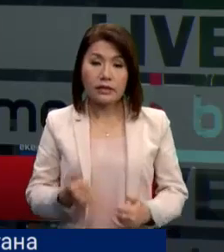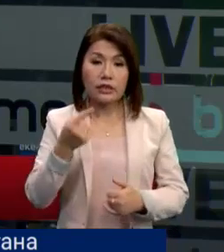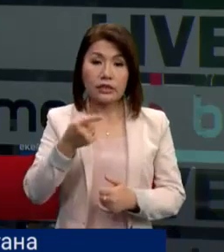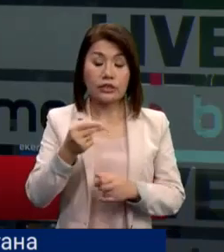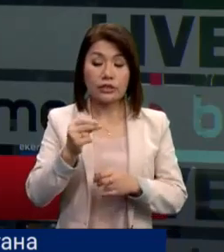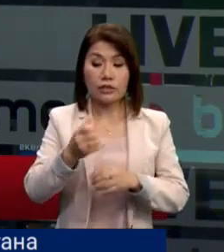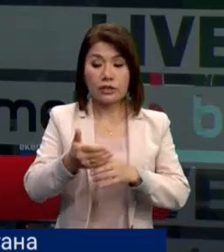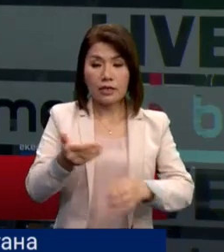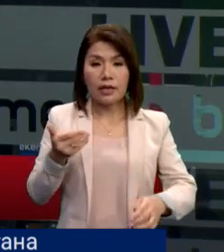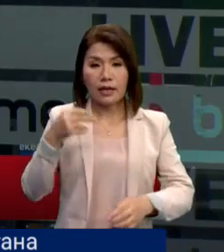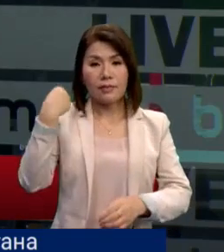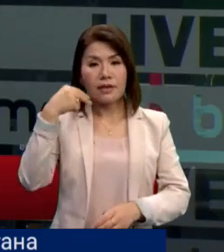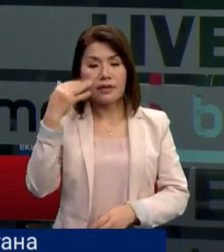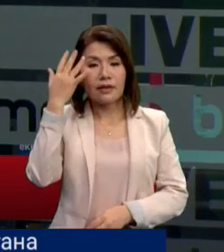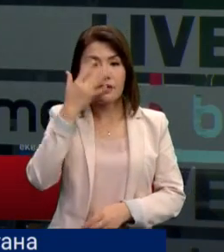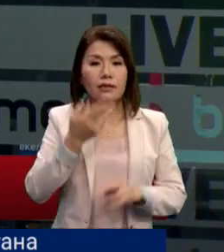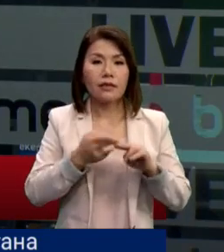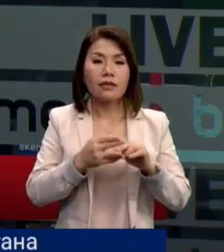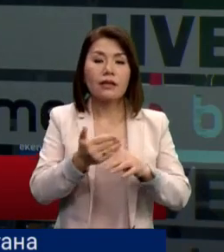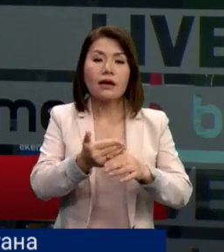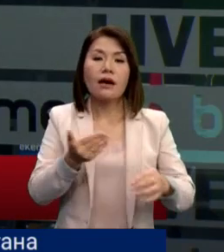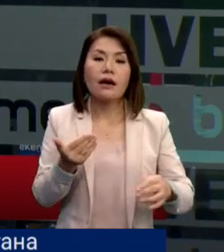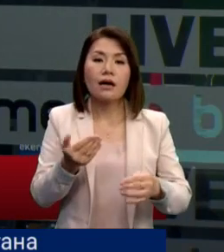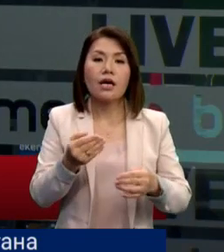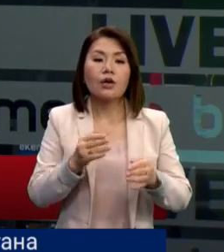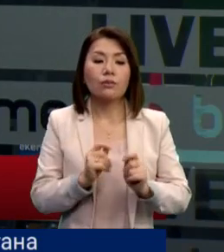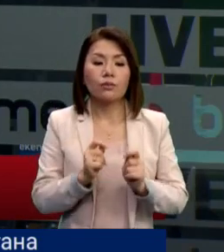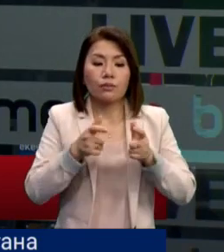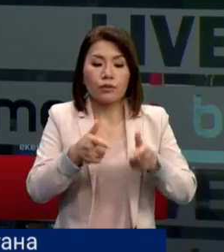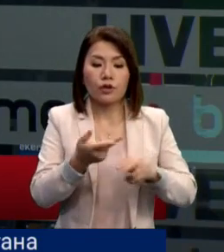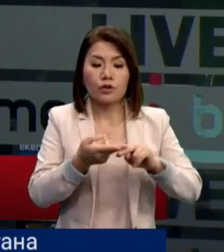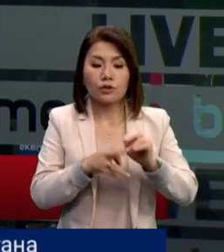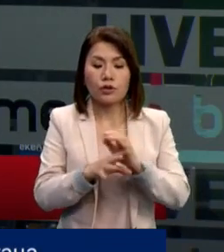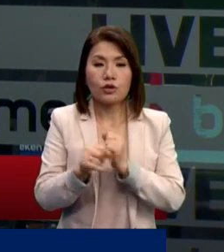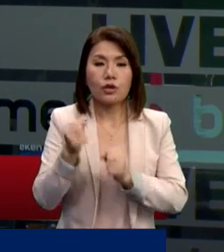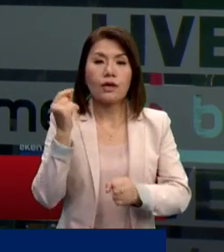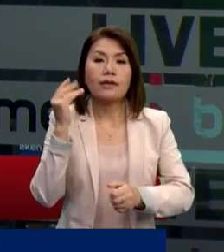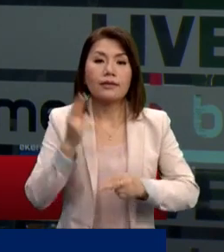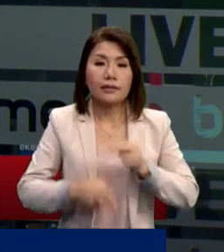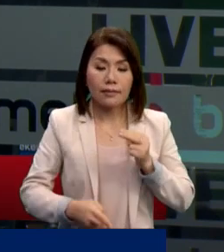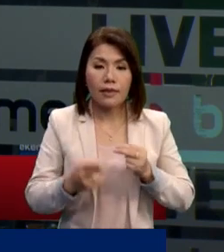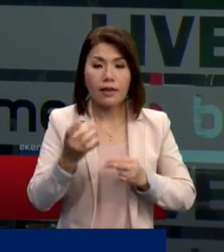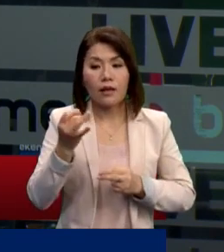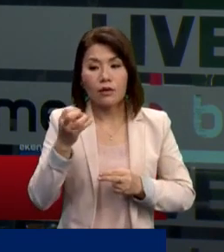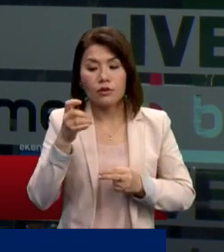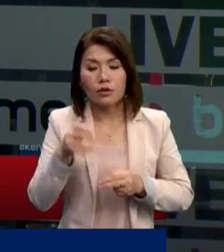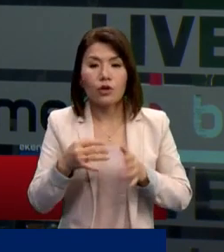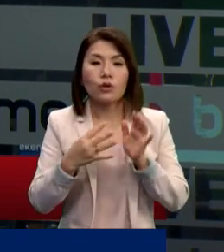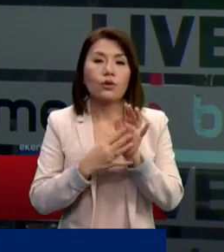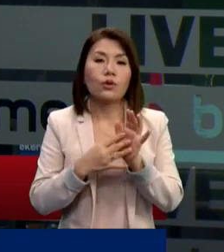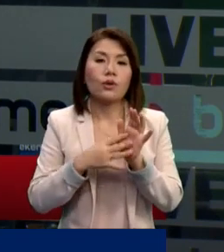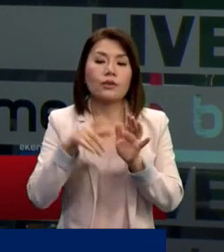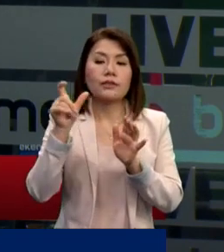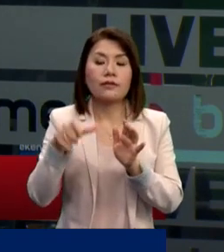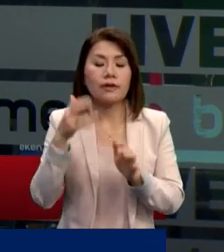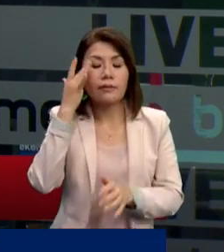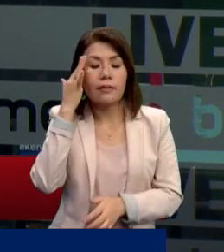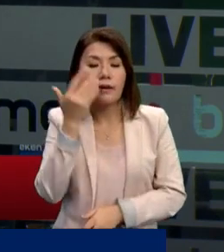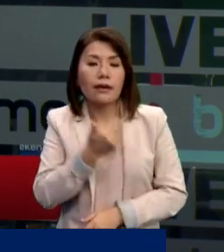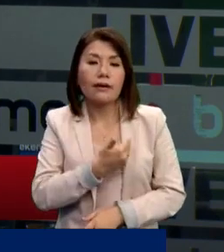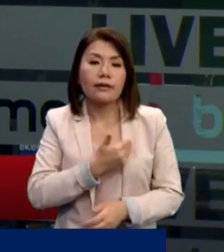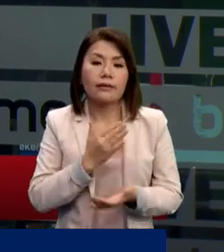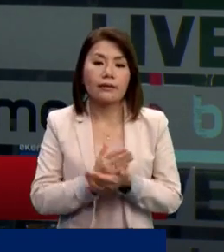Сағат бұрын президент сайлауына кандидаттарды ұсыну аяқталды. Қазір мемлекет басшысының лауазымына 9 адам үміткер. Бүгін